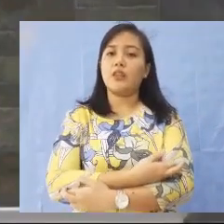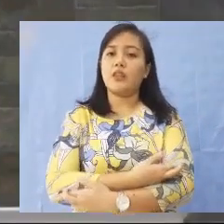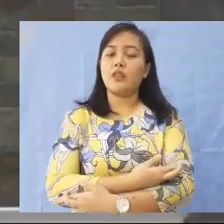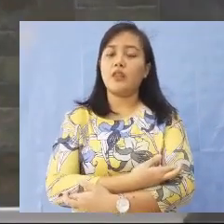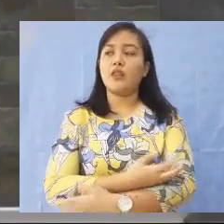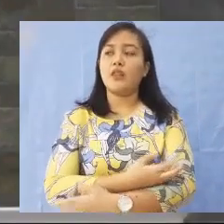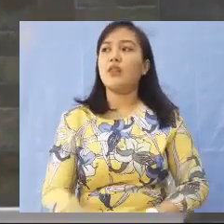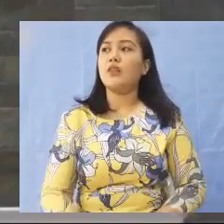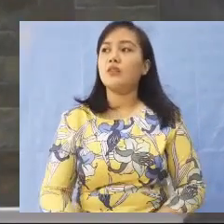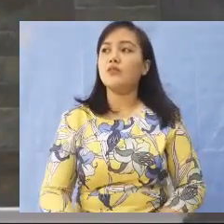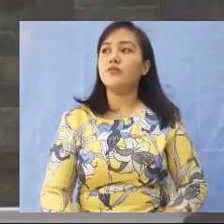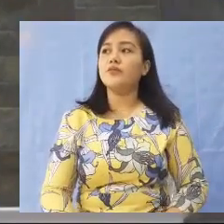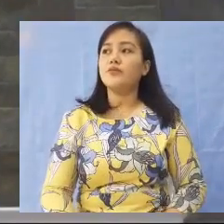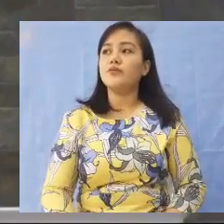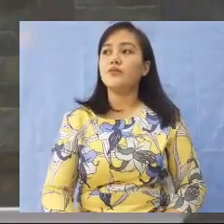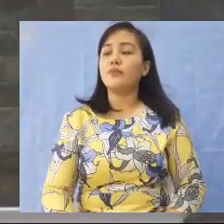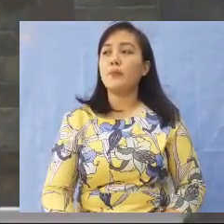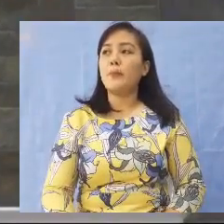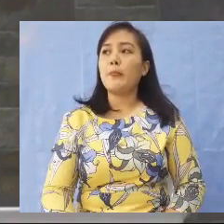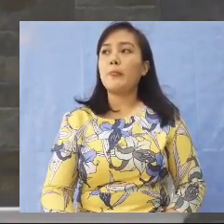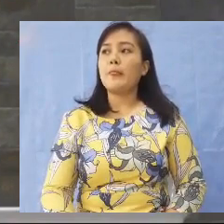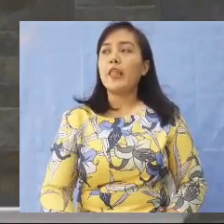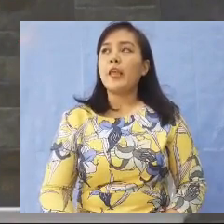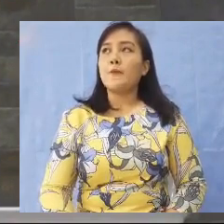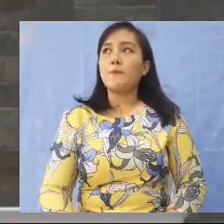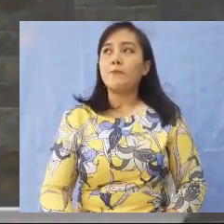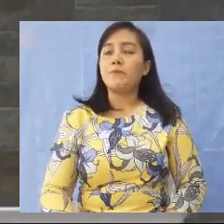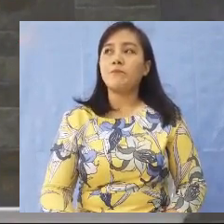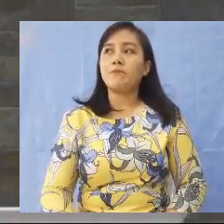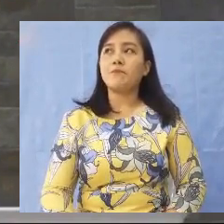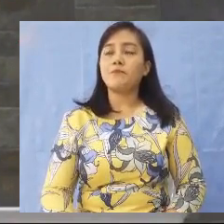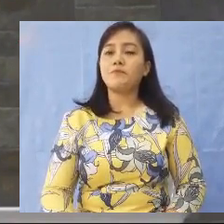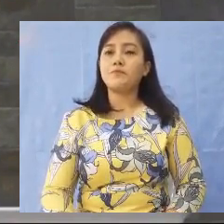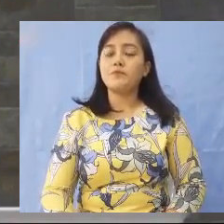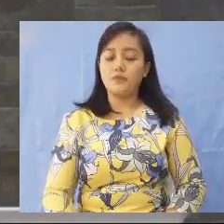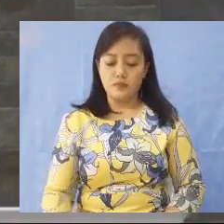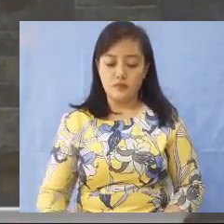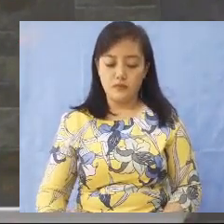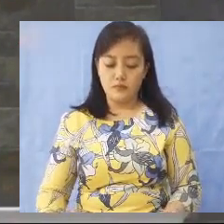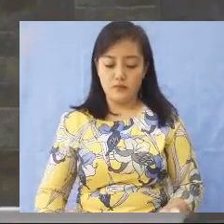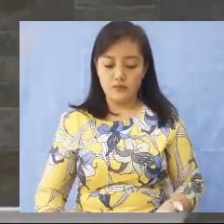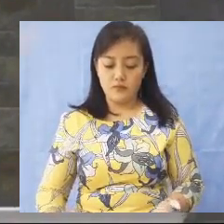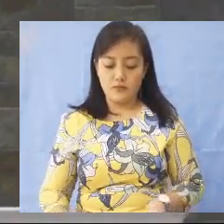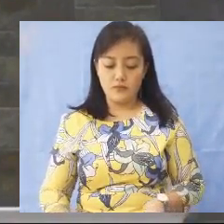magpahinga. Now, hindi na po natin babasahin yung account sapagkat alam kong nabasa niyo na yan, pero